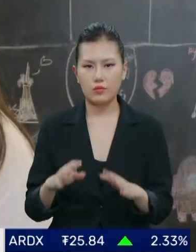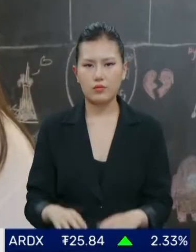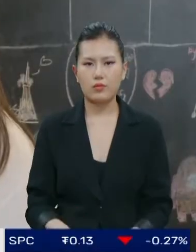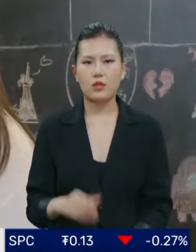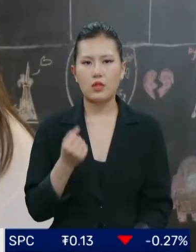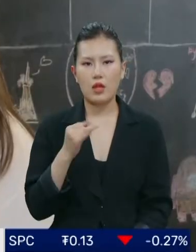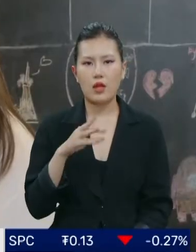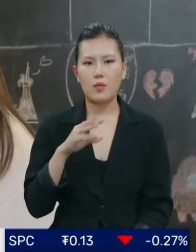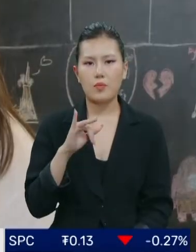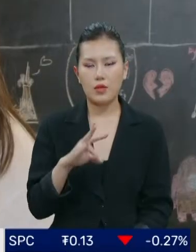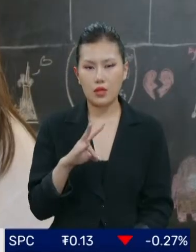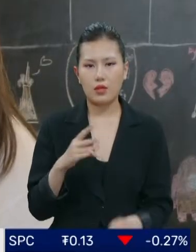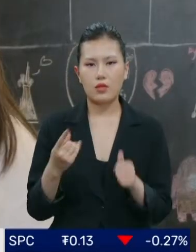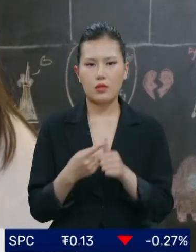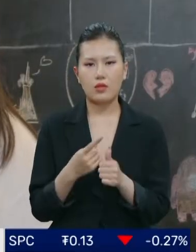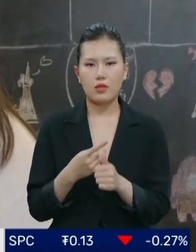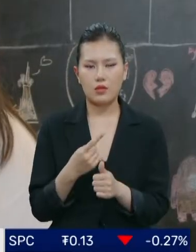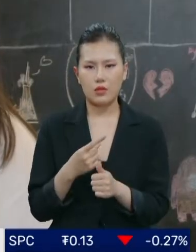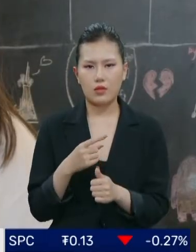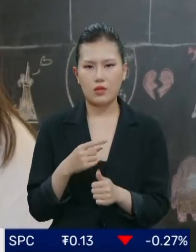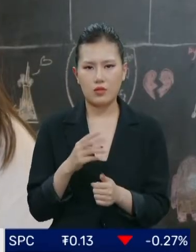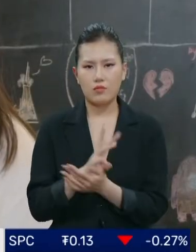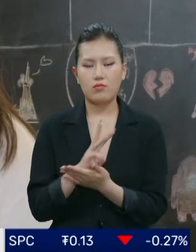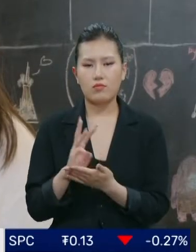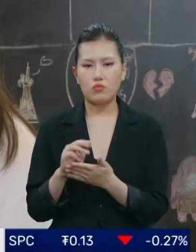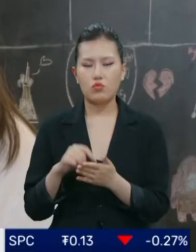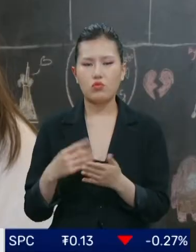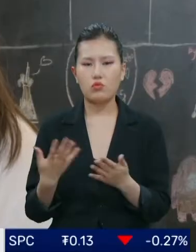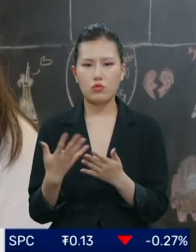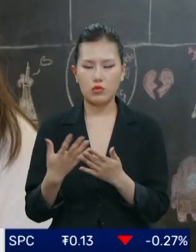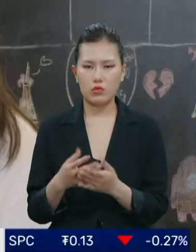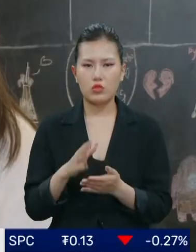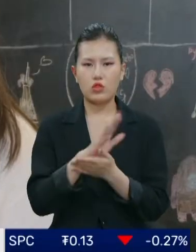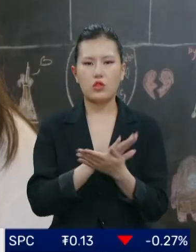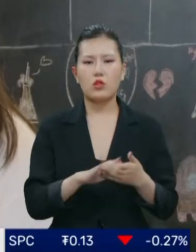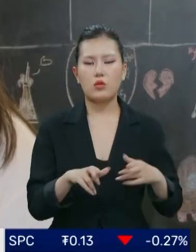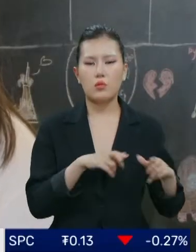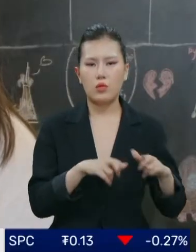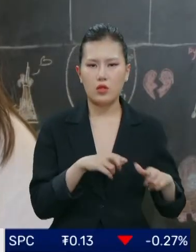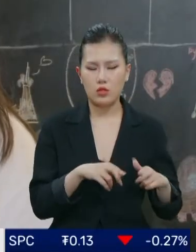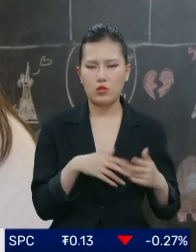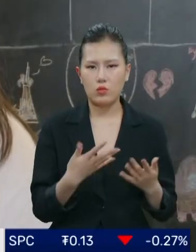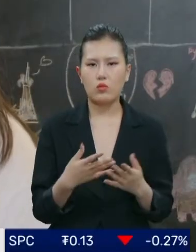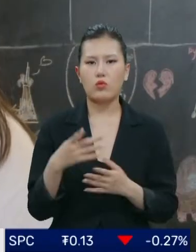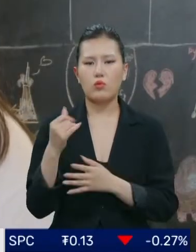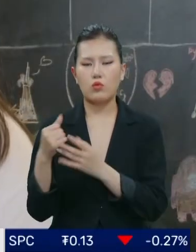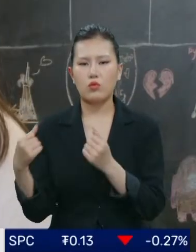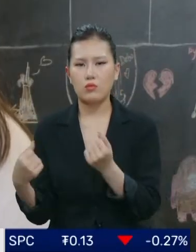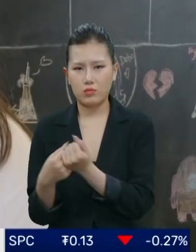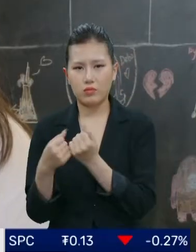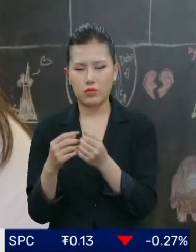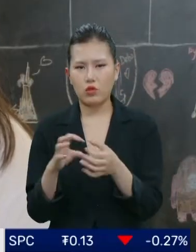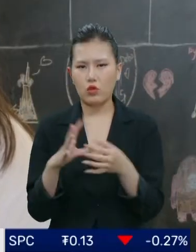Аймийн платформ бүтээсэн. Аймийн платформ болохоор гарааны бизнес болон хөрөнгө оруулагч байгаа тал хүмүүсийг